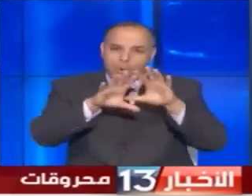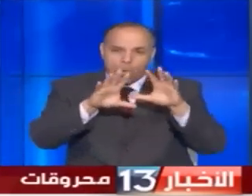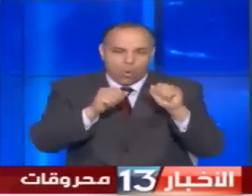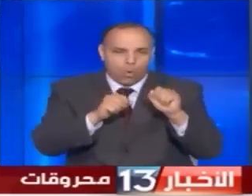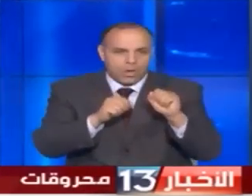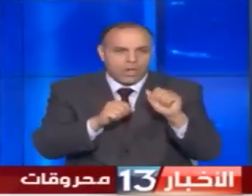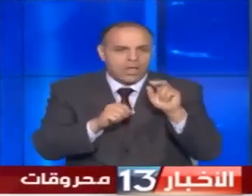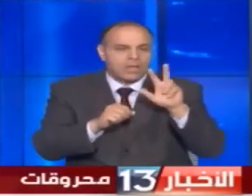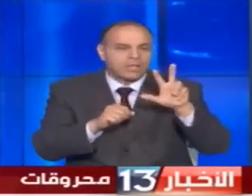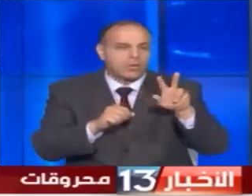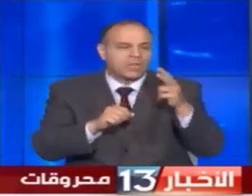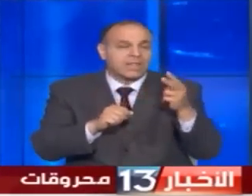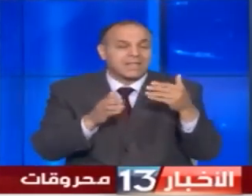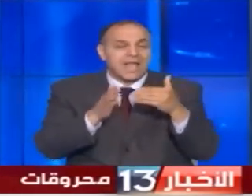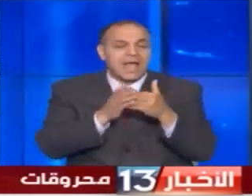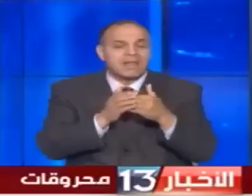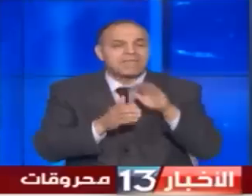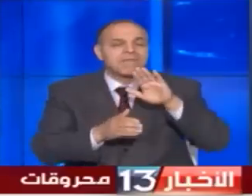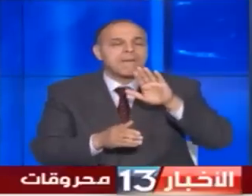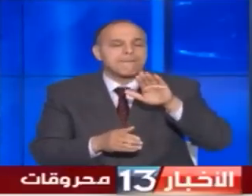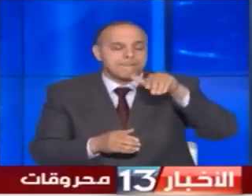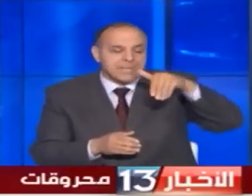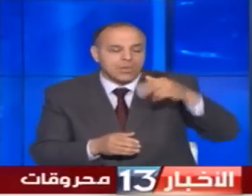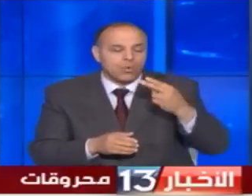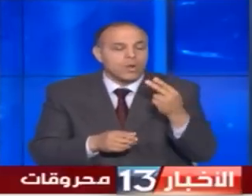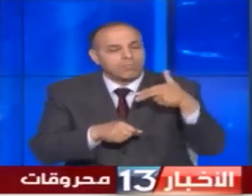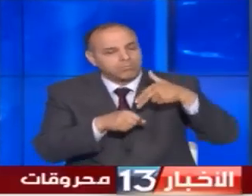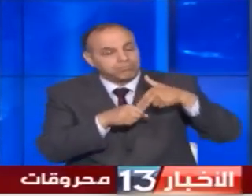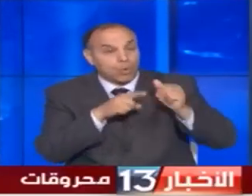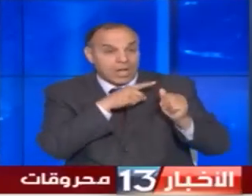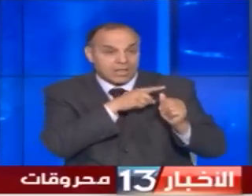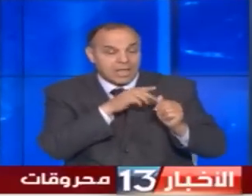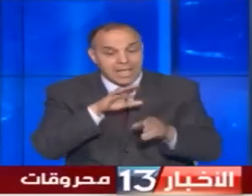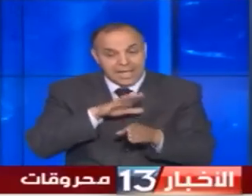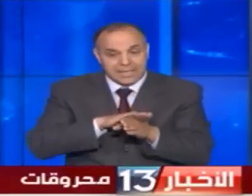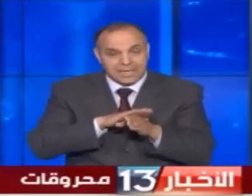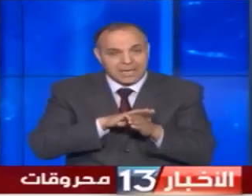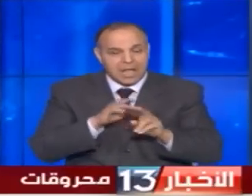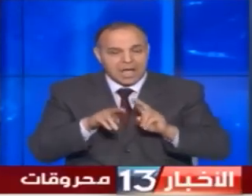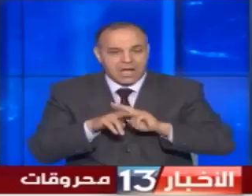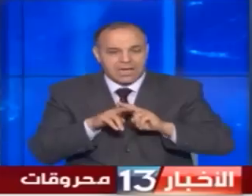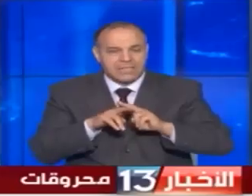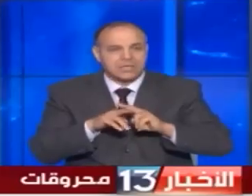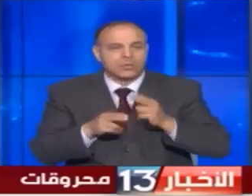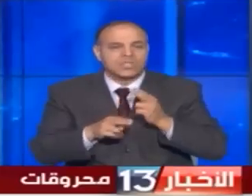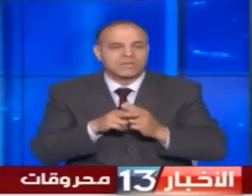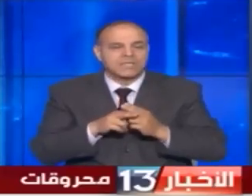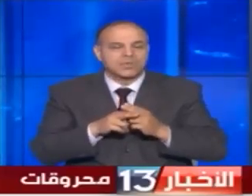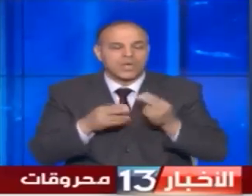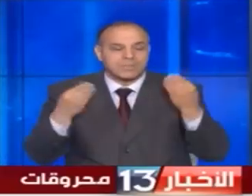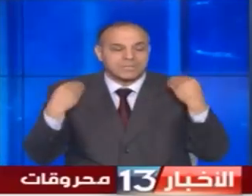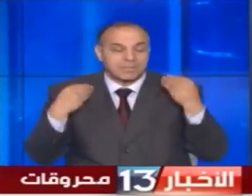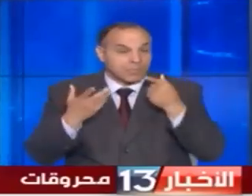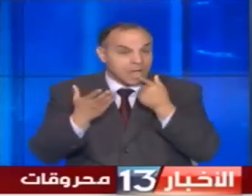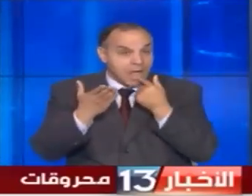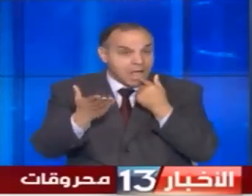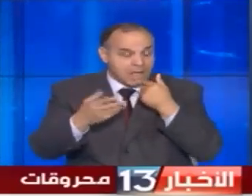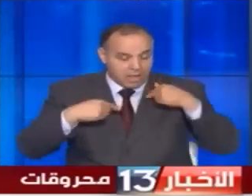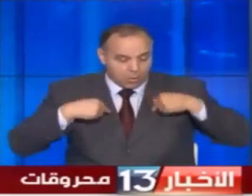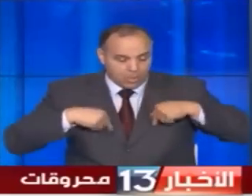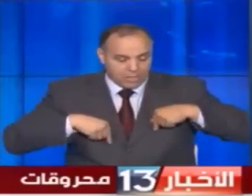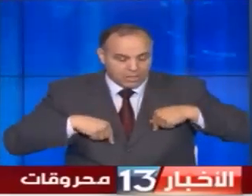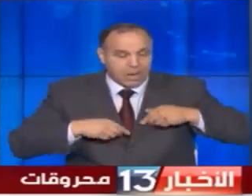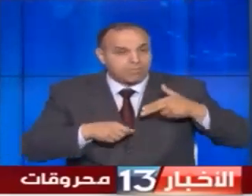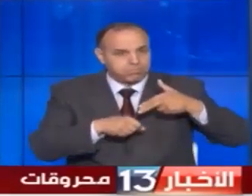باثنين وثلاثين الف متر مكعب من الوقود انطلاقا من رادس وصغيره واضافت الوزاره ان